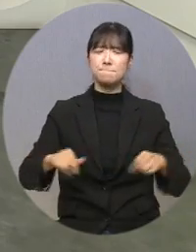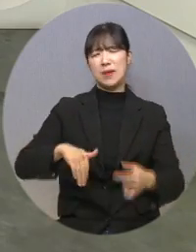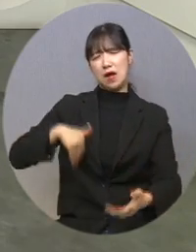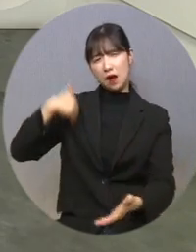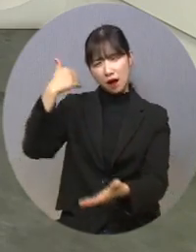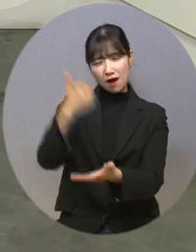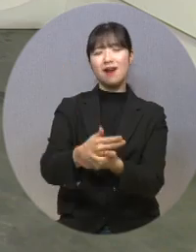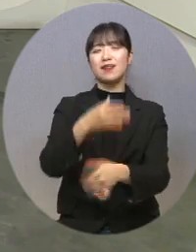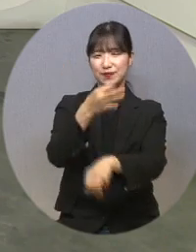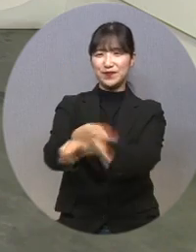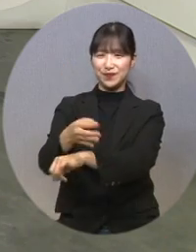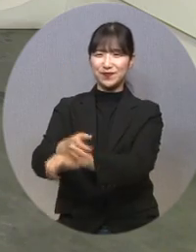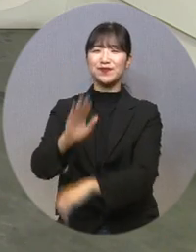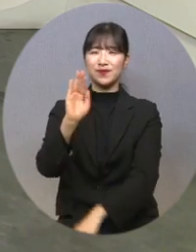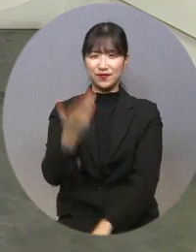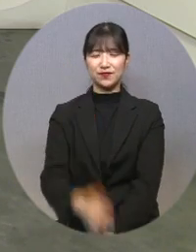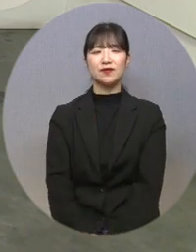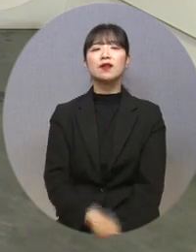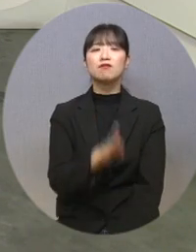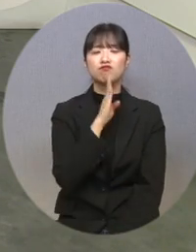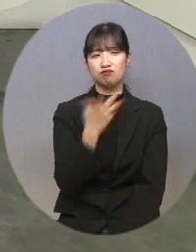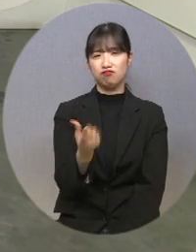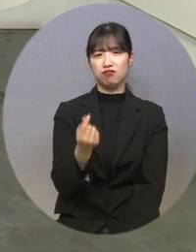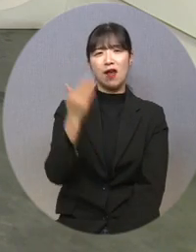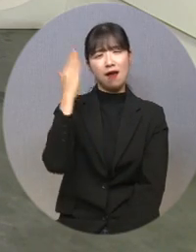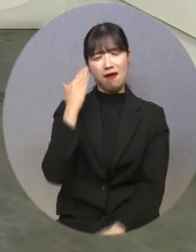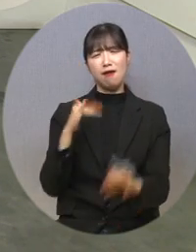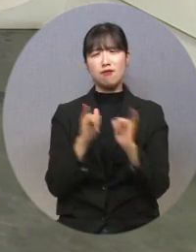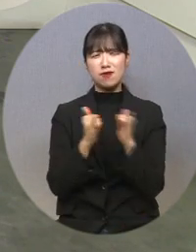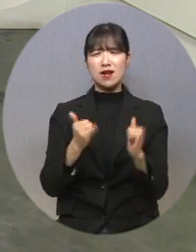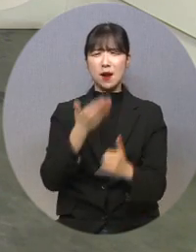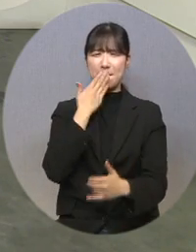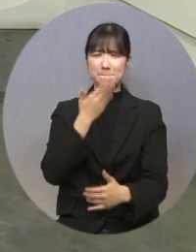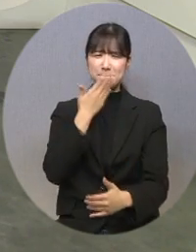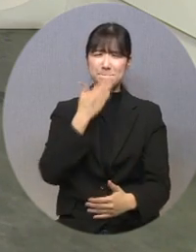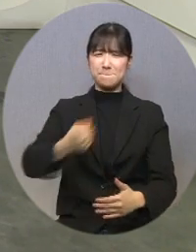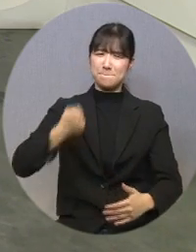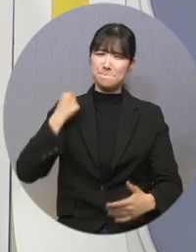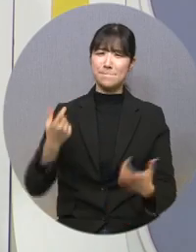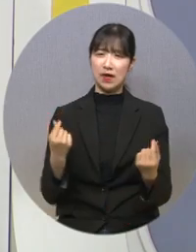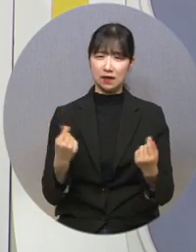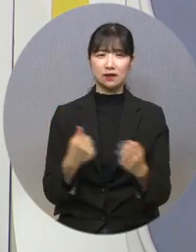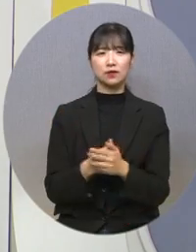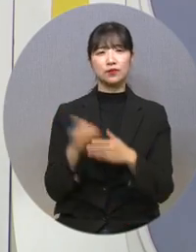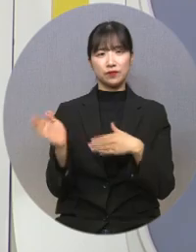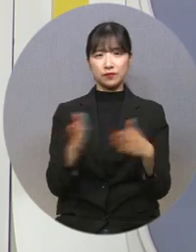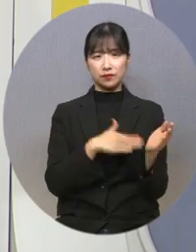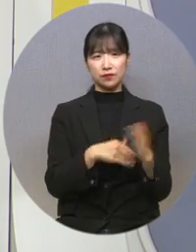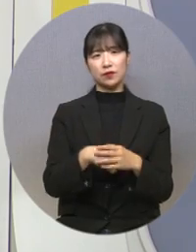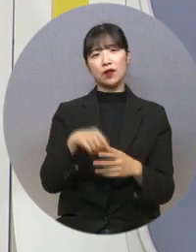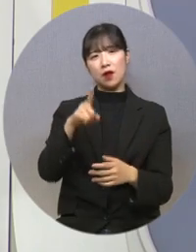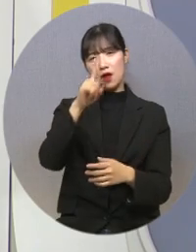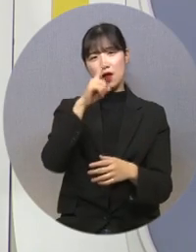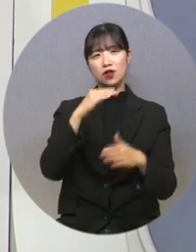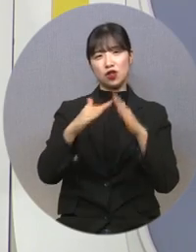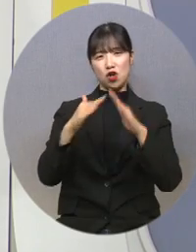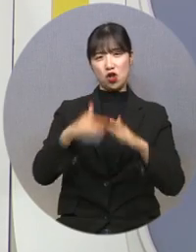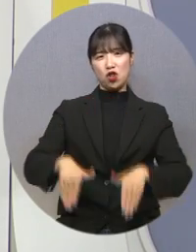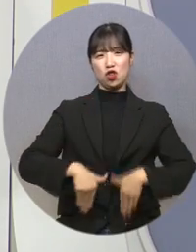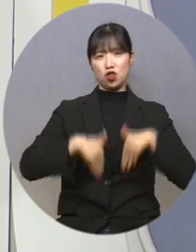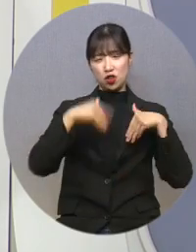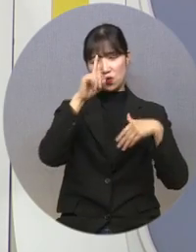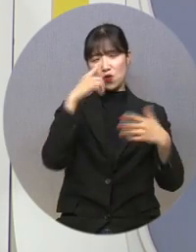농수축산물 구매하시면 되겠습니다. 맞습니다. 한국인은 역시 밥심이거든요. 아, 네, 맞아요. 아니, 그나저나 전남도청에 특히 남도장터에